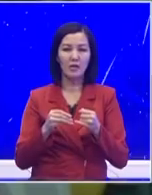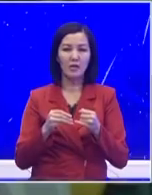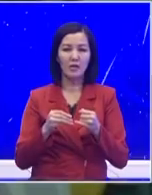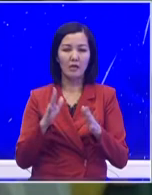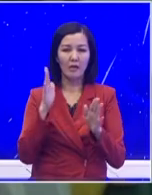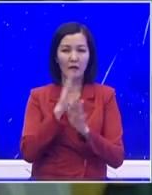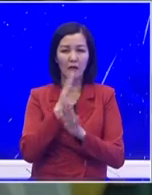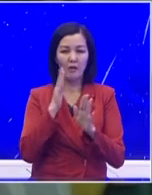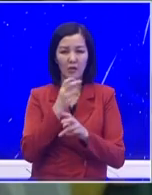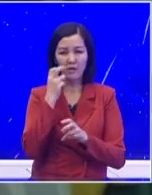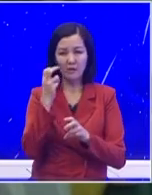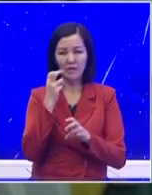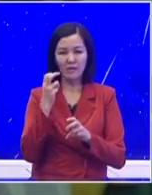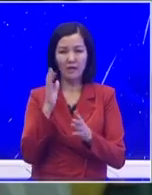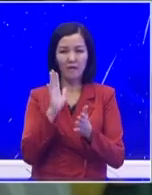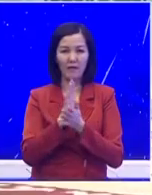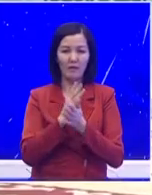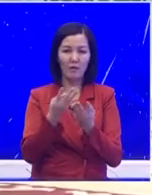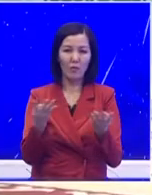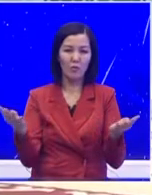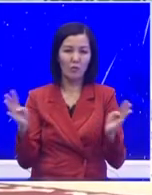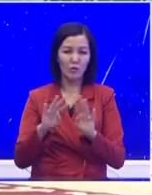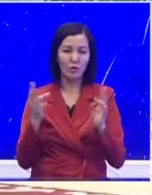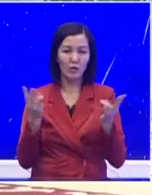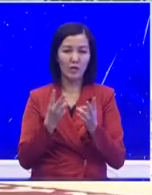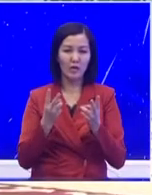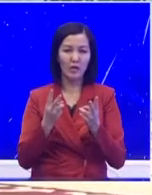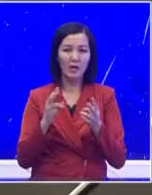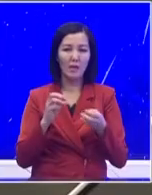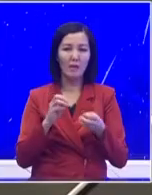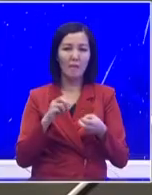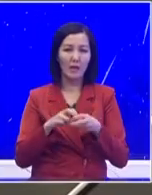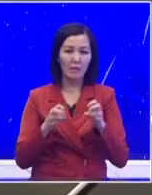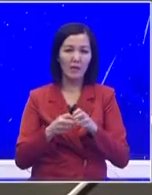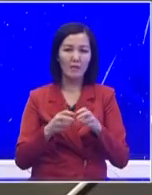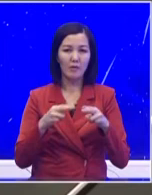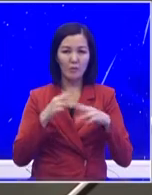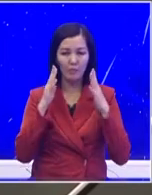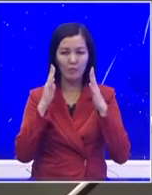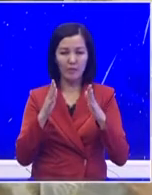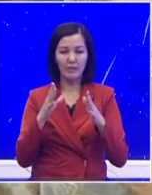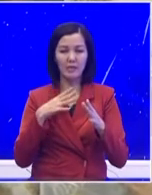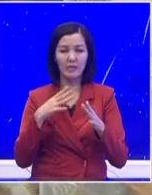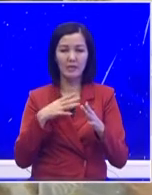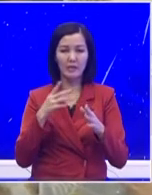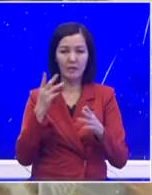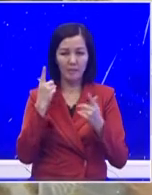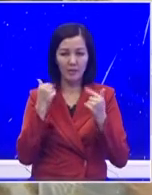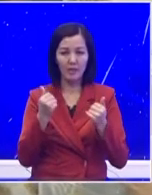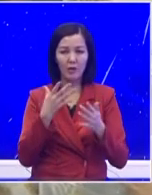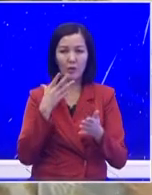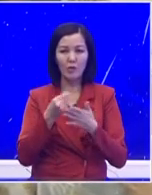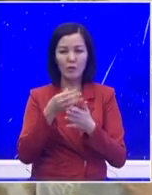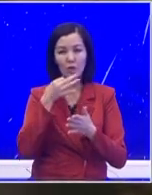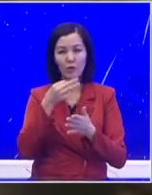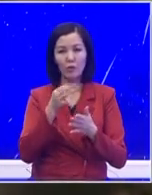Экологиямызды ластырдық. Неге ол жер қоршалмайды? Бұл проблеманы да аудан әкімі үнемі басты назарда ұстап келеді. Ол өз жауабында